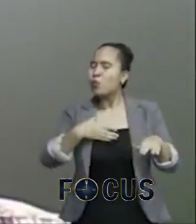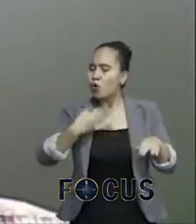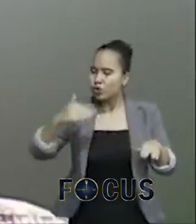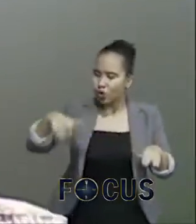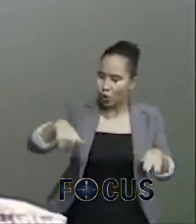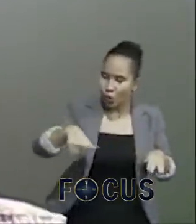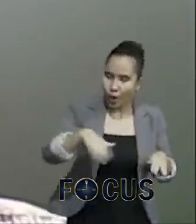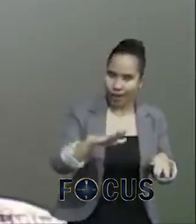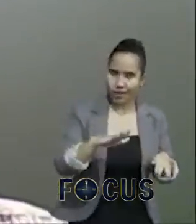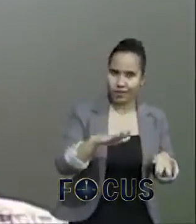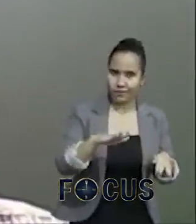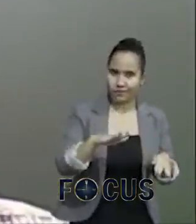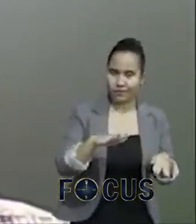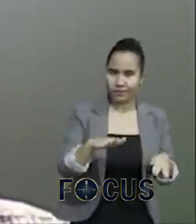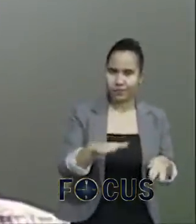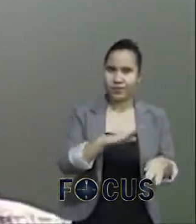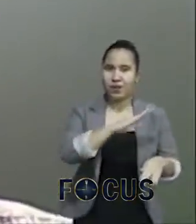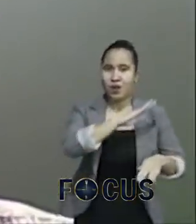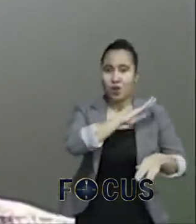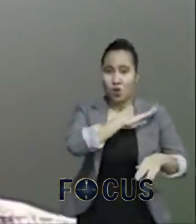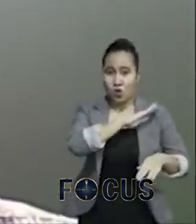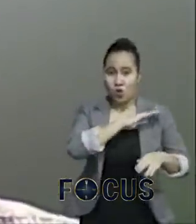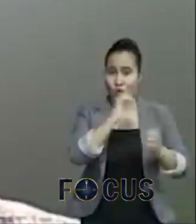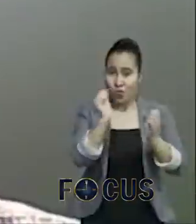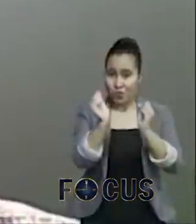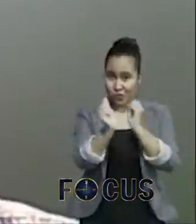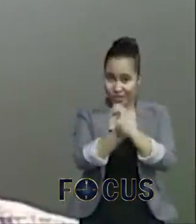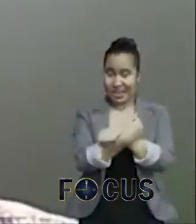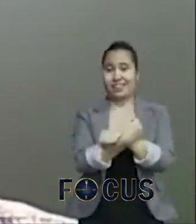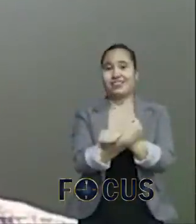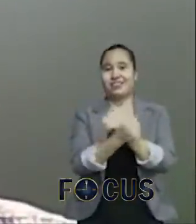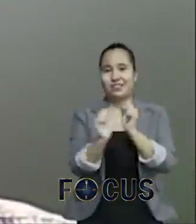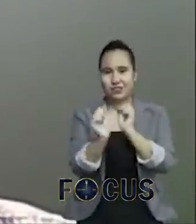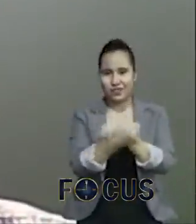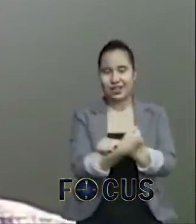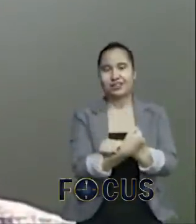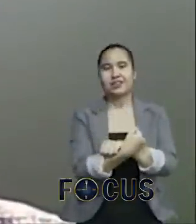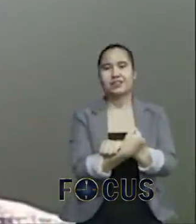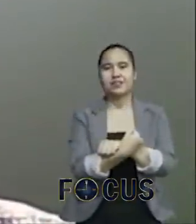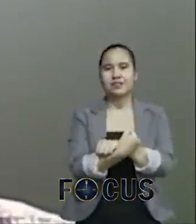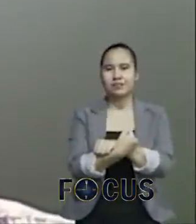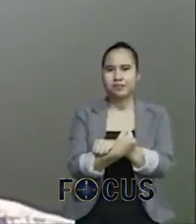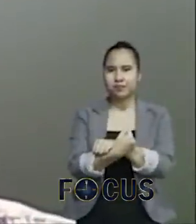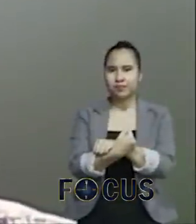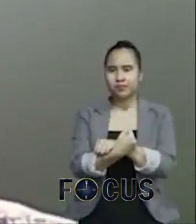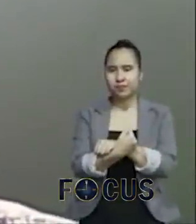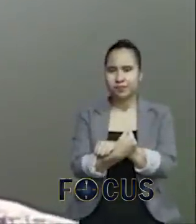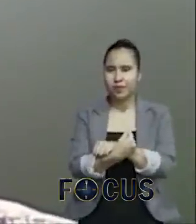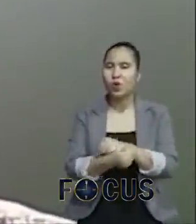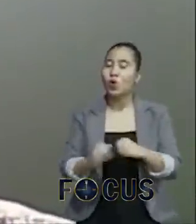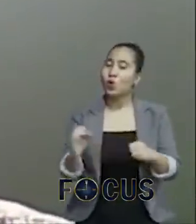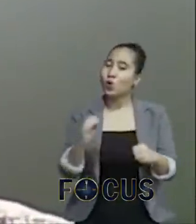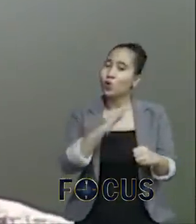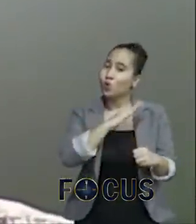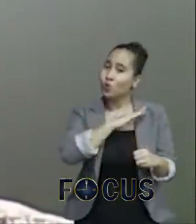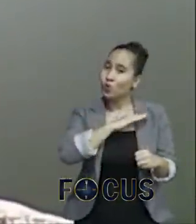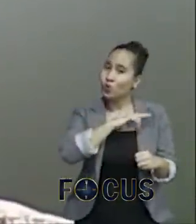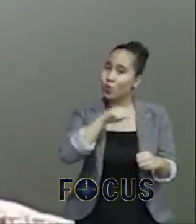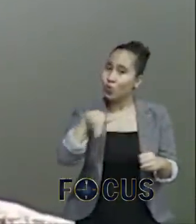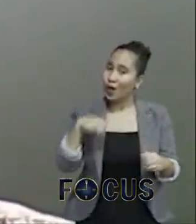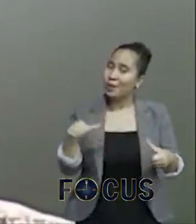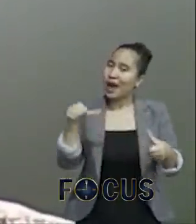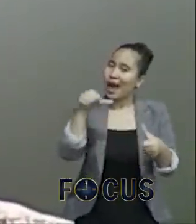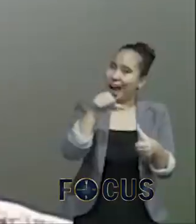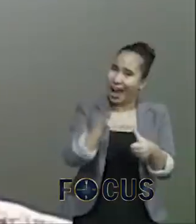gaan. Ook daarin veranderen de inzichten tegenwoordig. En ook daarin hebben wij toch wat aanpassingen